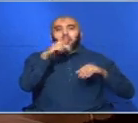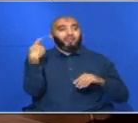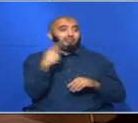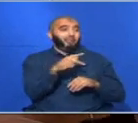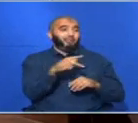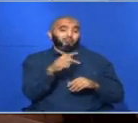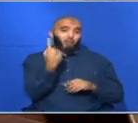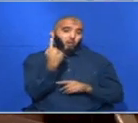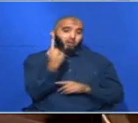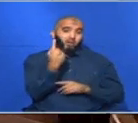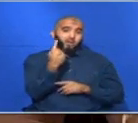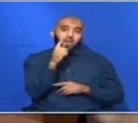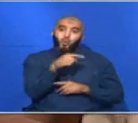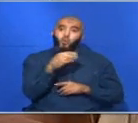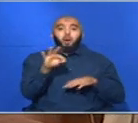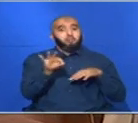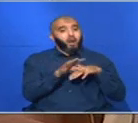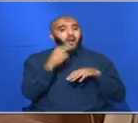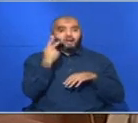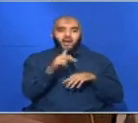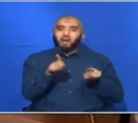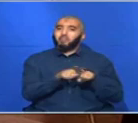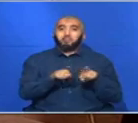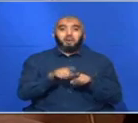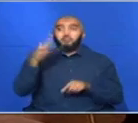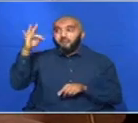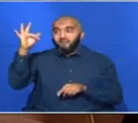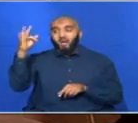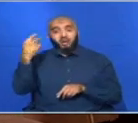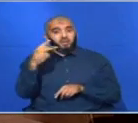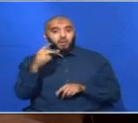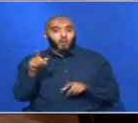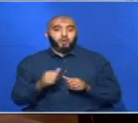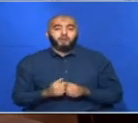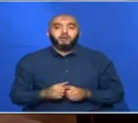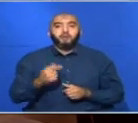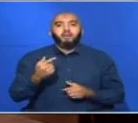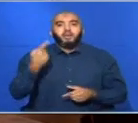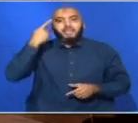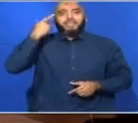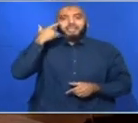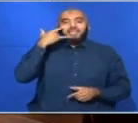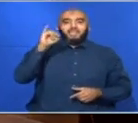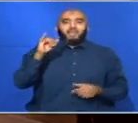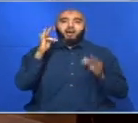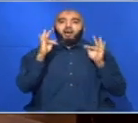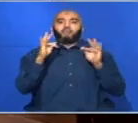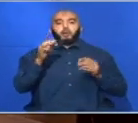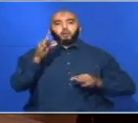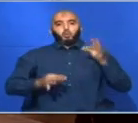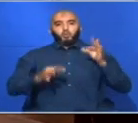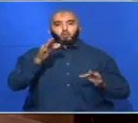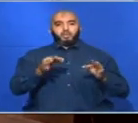وانما لكم ولغيركم ولتا وبالتالي ان رفعت القضيه للمحاكر ورات